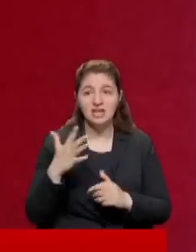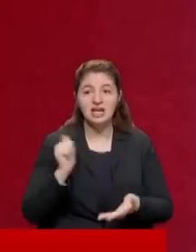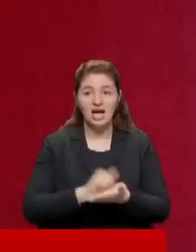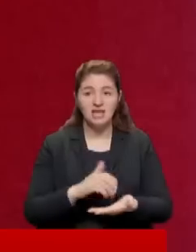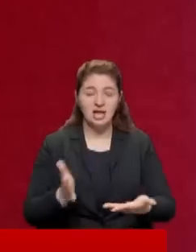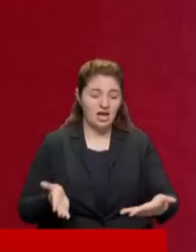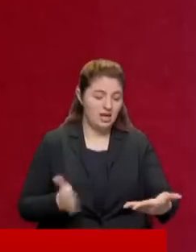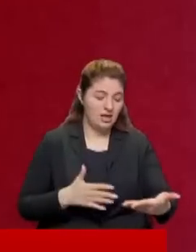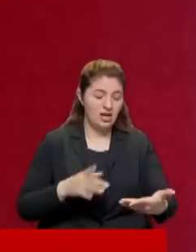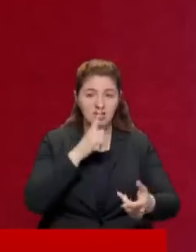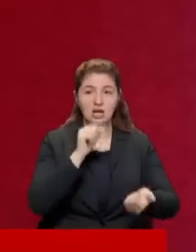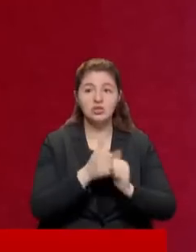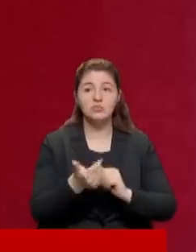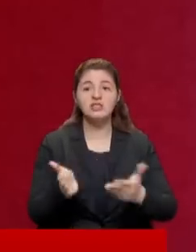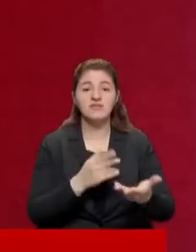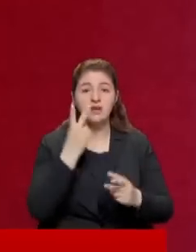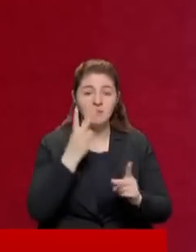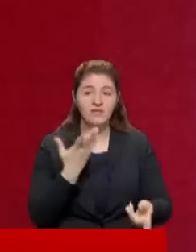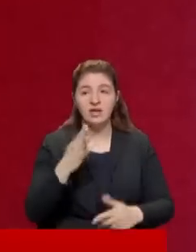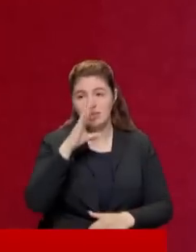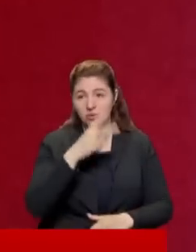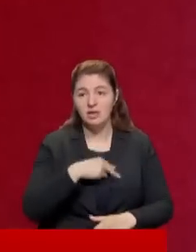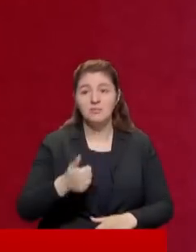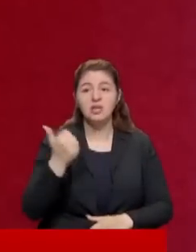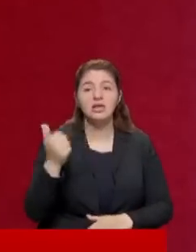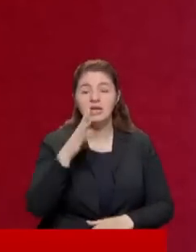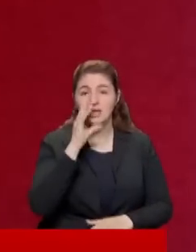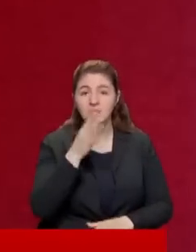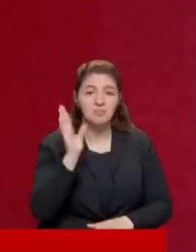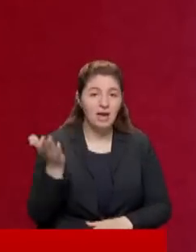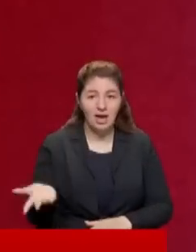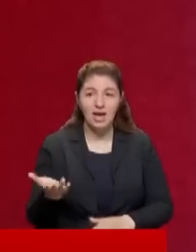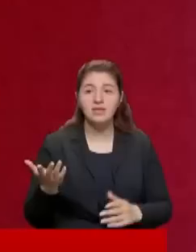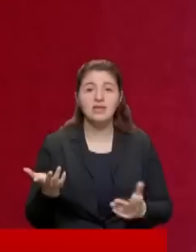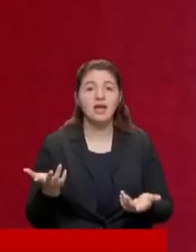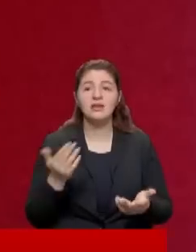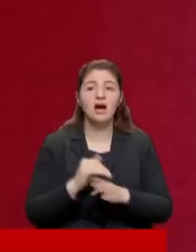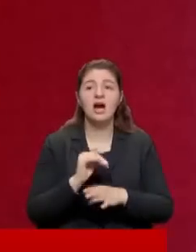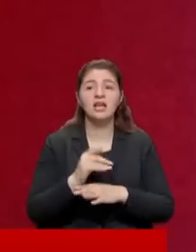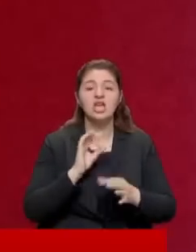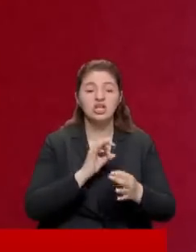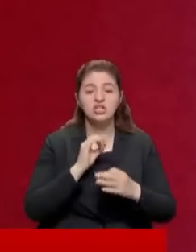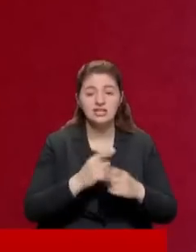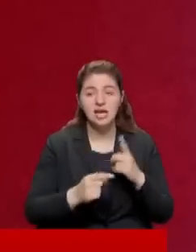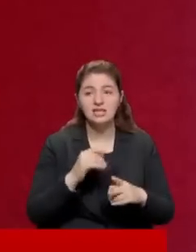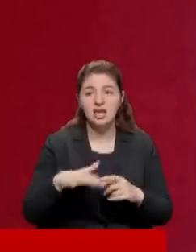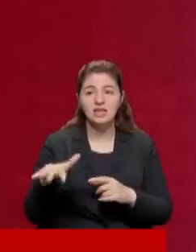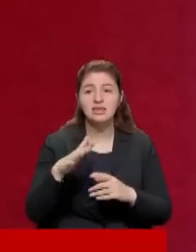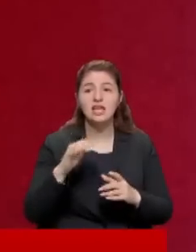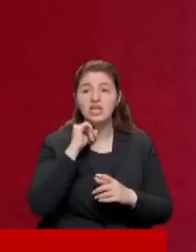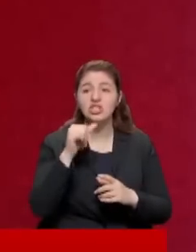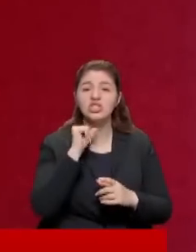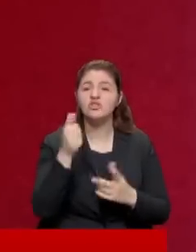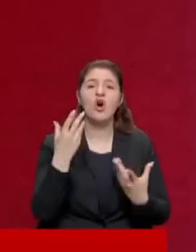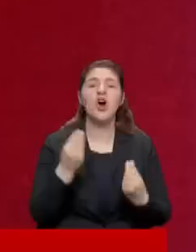eline aldığı zaman sadece spor sayfalarına bakan, İstanbul Belediye Başkanı kim diye bilmeyen, ve hayatla ilişkisi siyaset üzerinden hiç mi